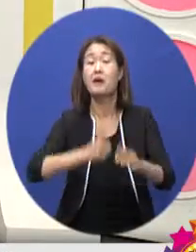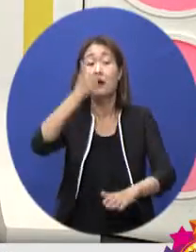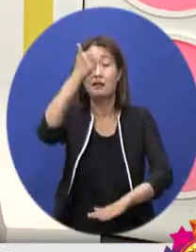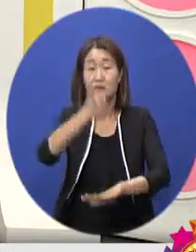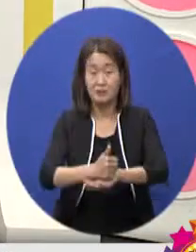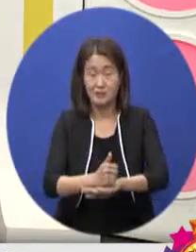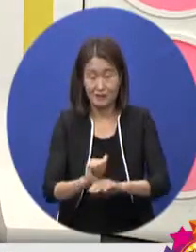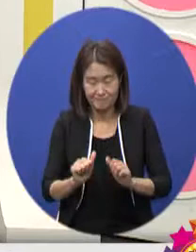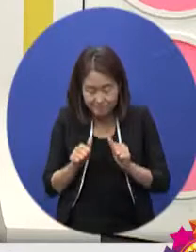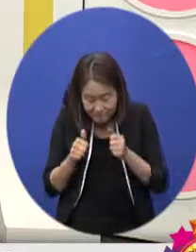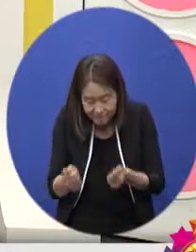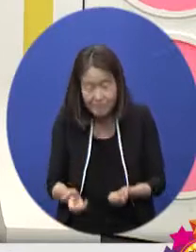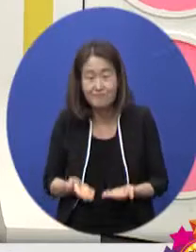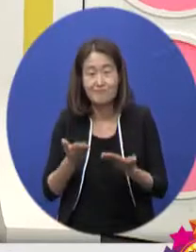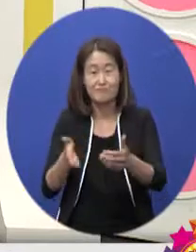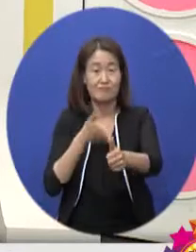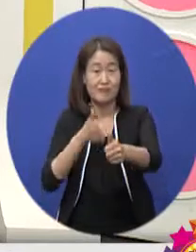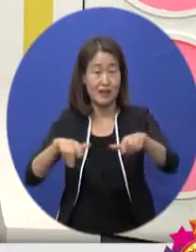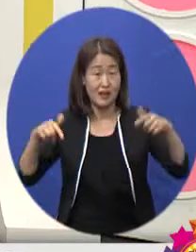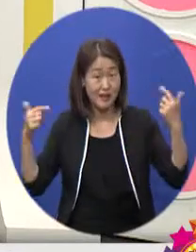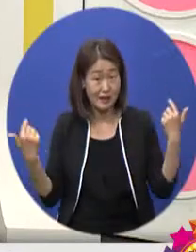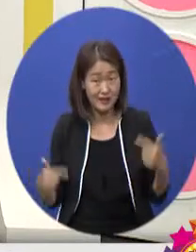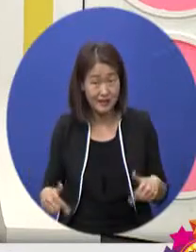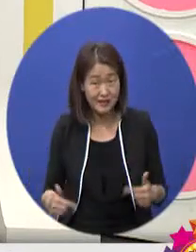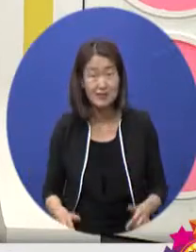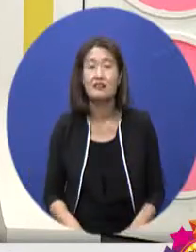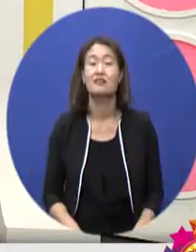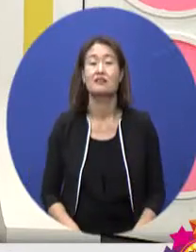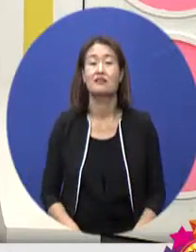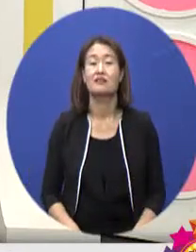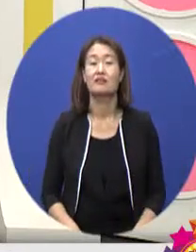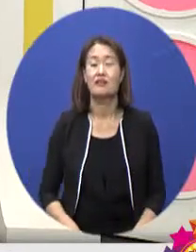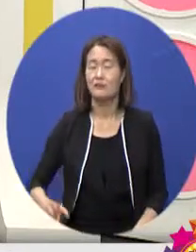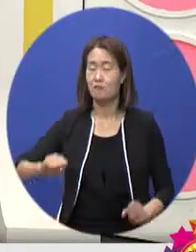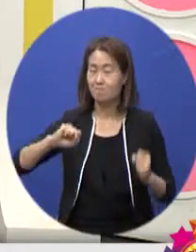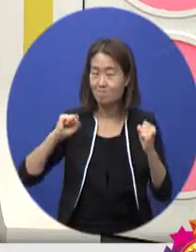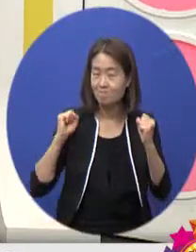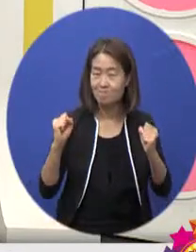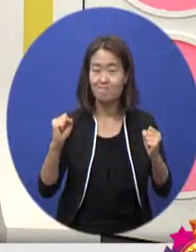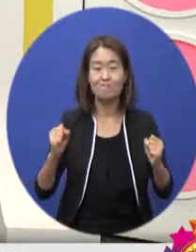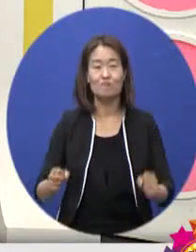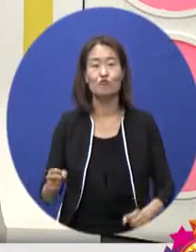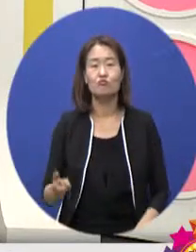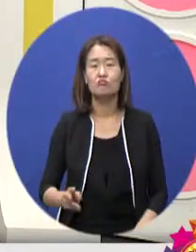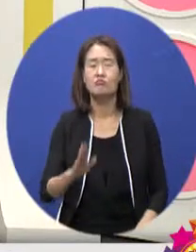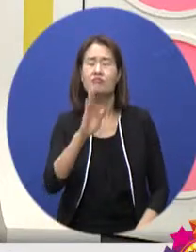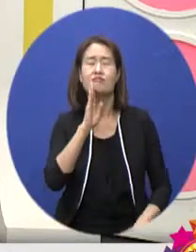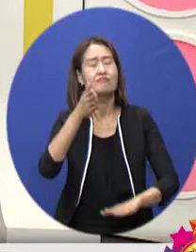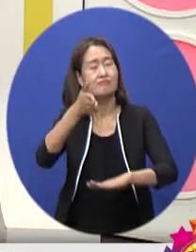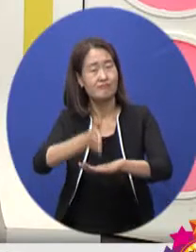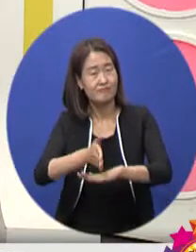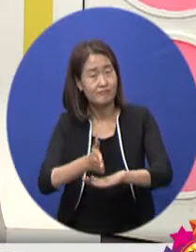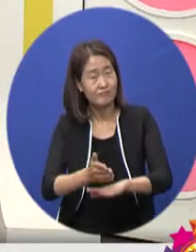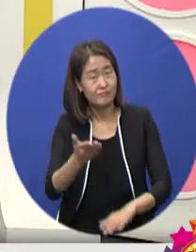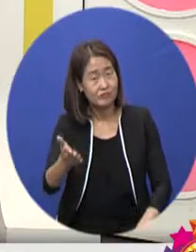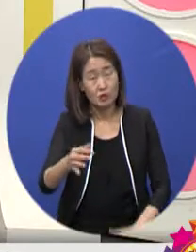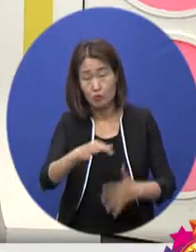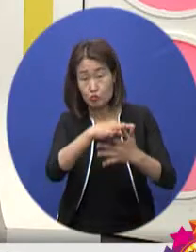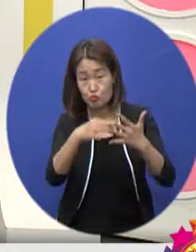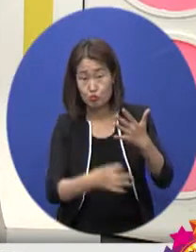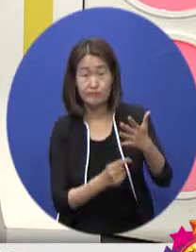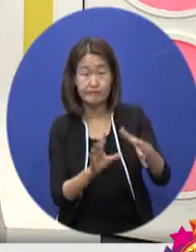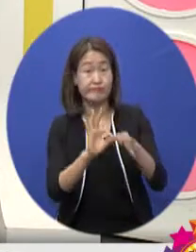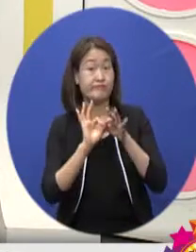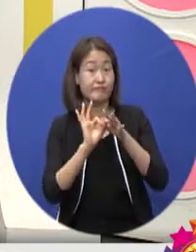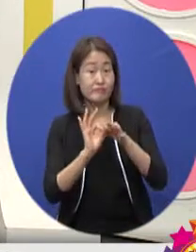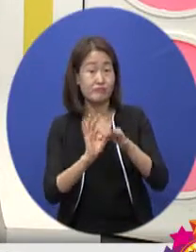해주세요 네 아 늘 예, 화이팅 하시고요. 그리고 정말 감사합니다. 이렇게 프로그램을